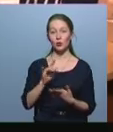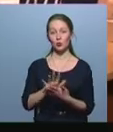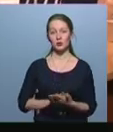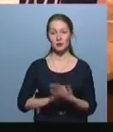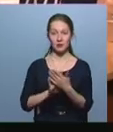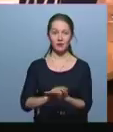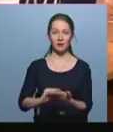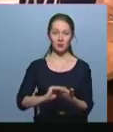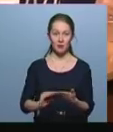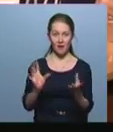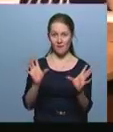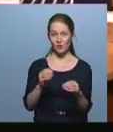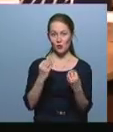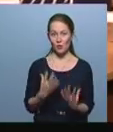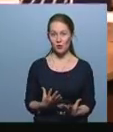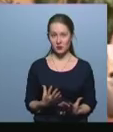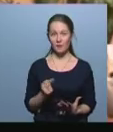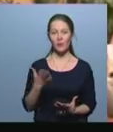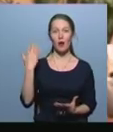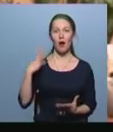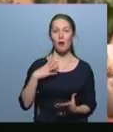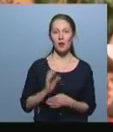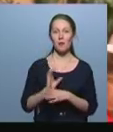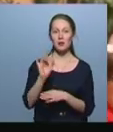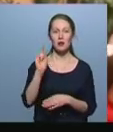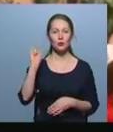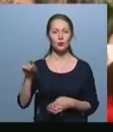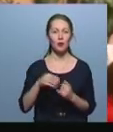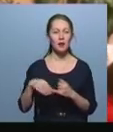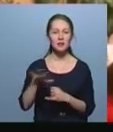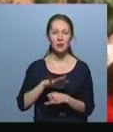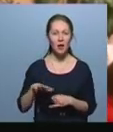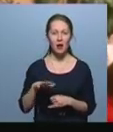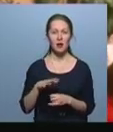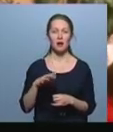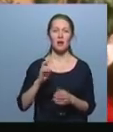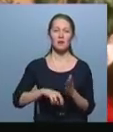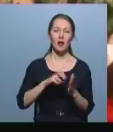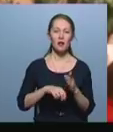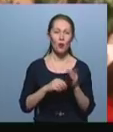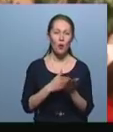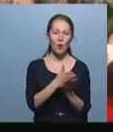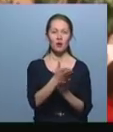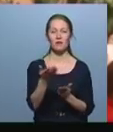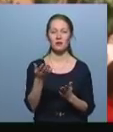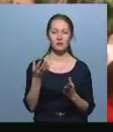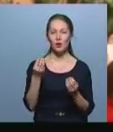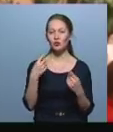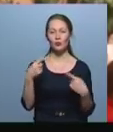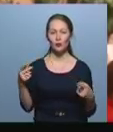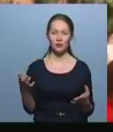Ну, все оказывается просто. Изначально это посылали по предметам, как бы. Идти в земельный, налоговый какой-то, еще